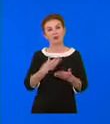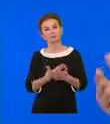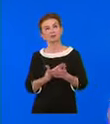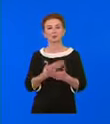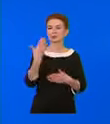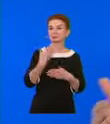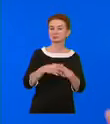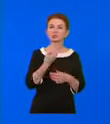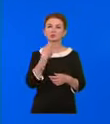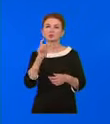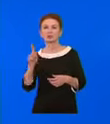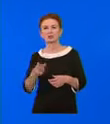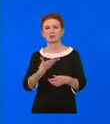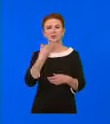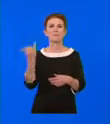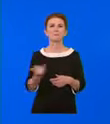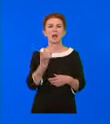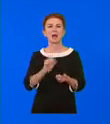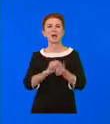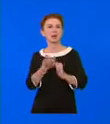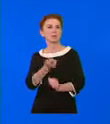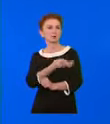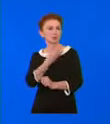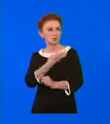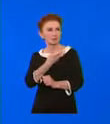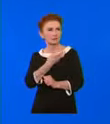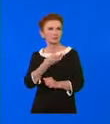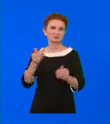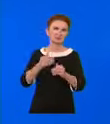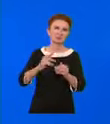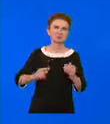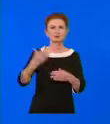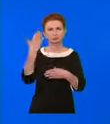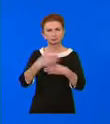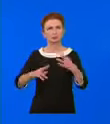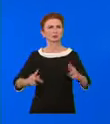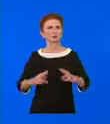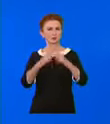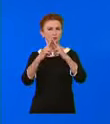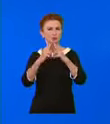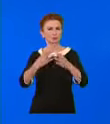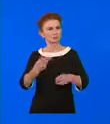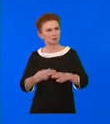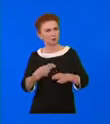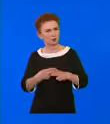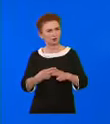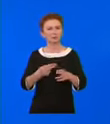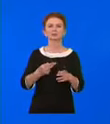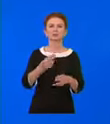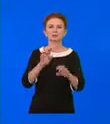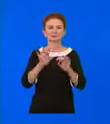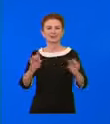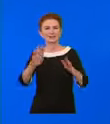czerwcu, załóżmy, że nastąpi szczyt zachorowań i będziemy mogli już powiedzieć, że tych zakażeń jest coraz mniej, to wiemy doskonale,